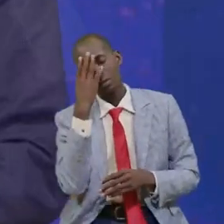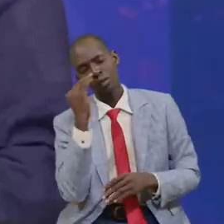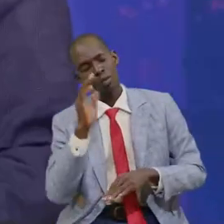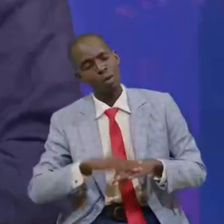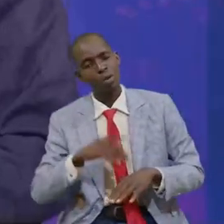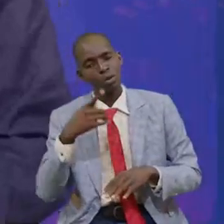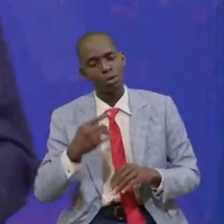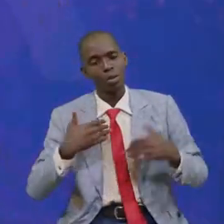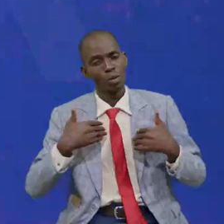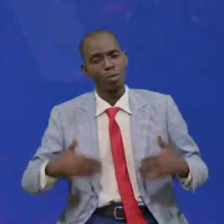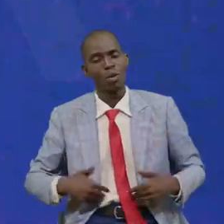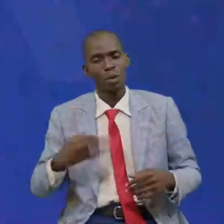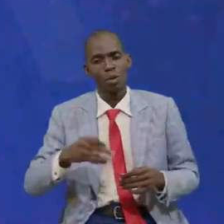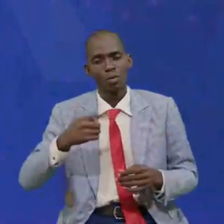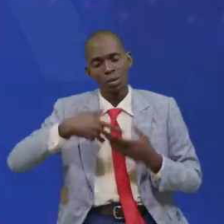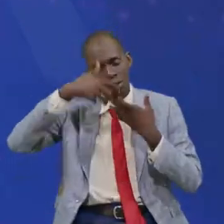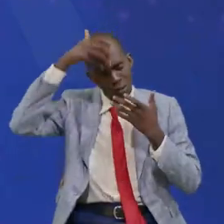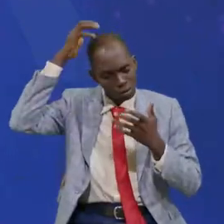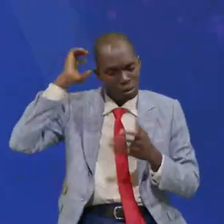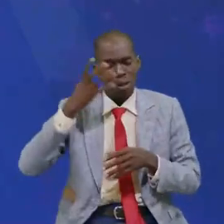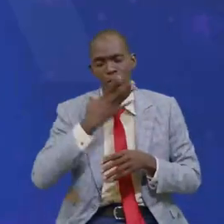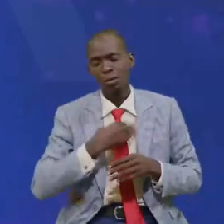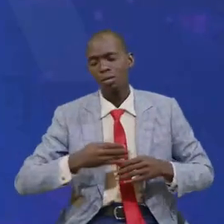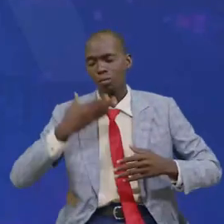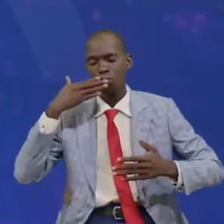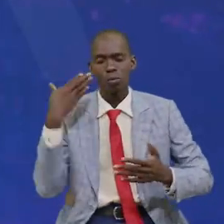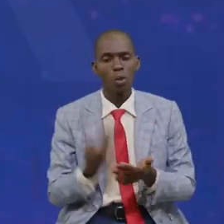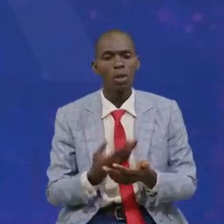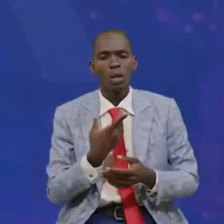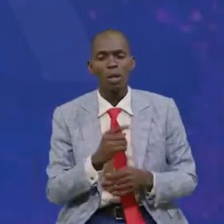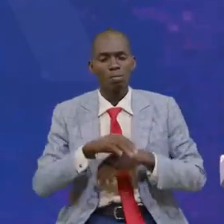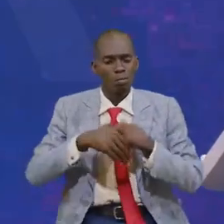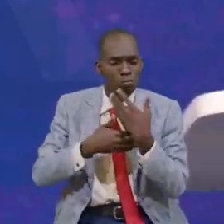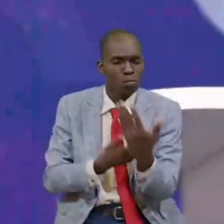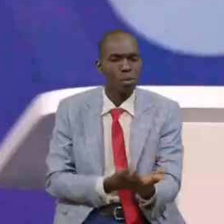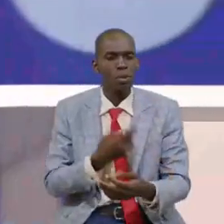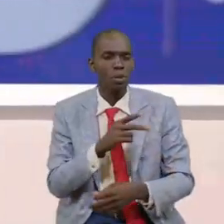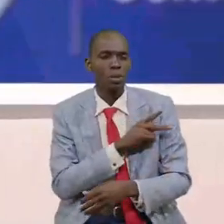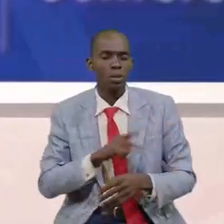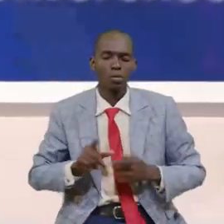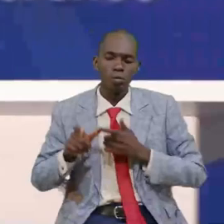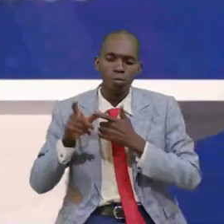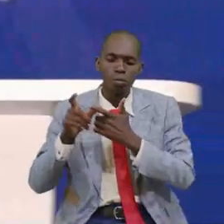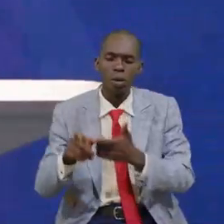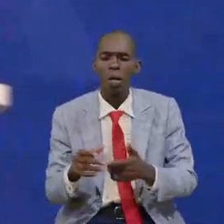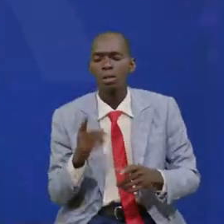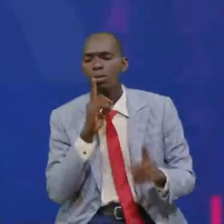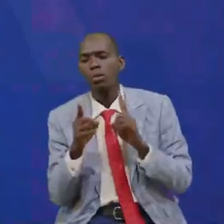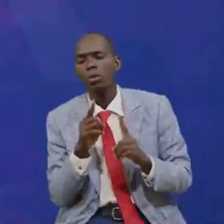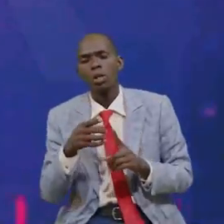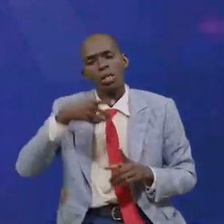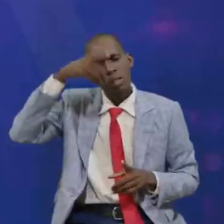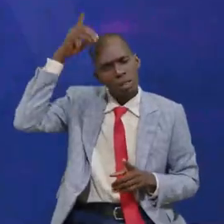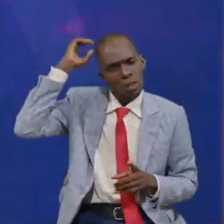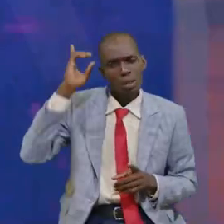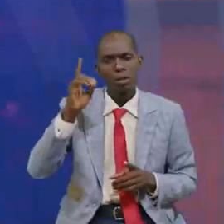Et il a bien dormi. Et le roi est venu le matin. Oh Daniel, serviteur du Dieu vivant, ton Dieu